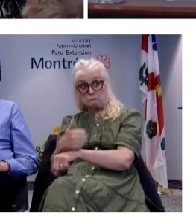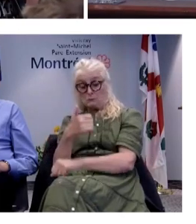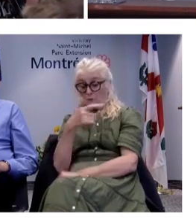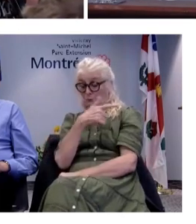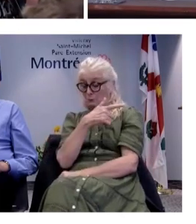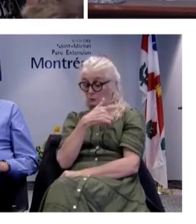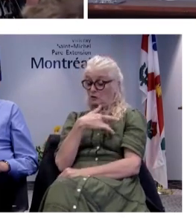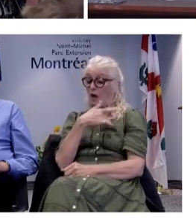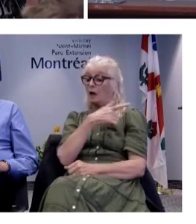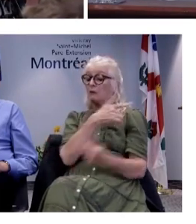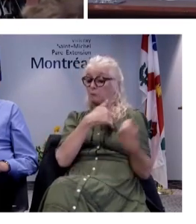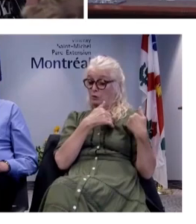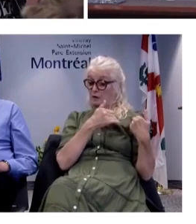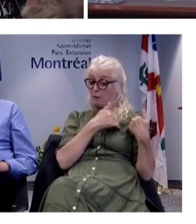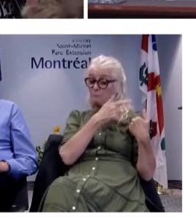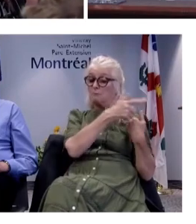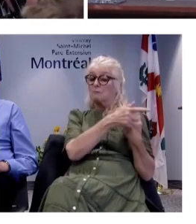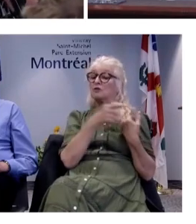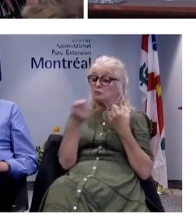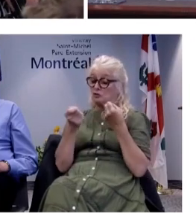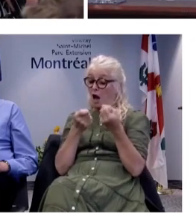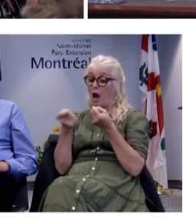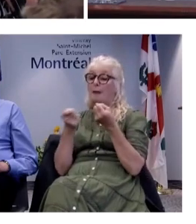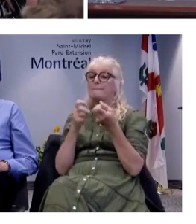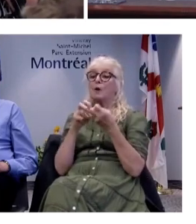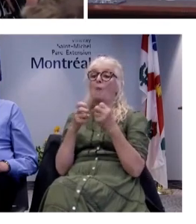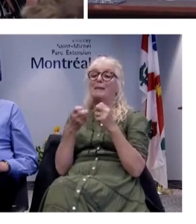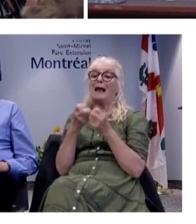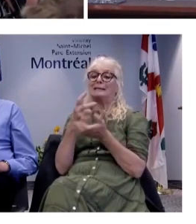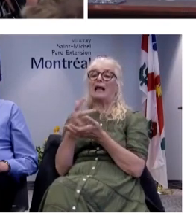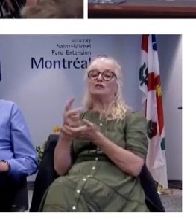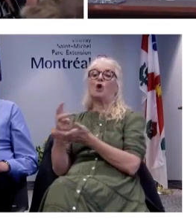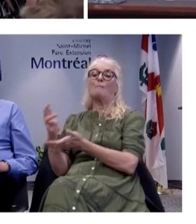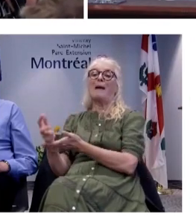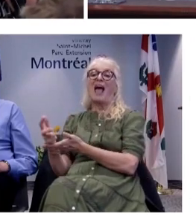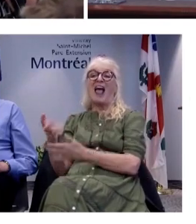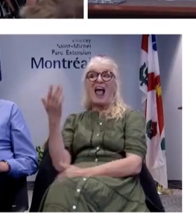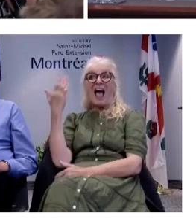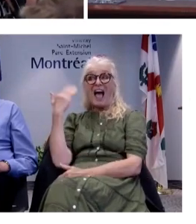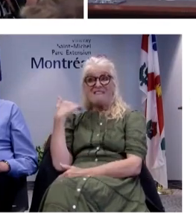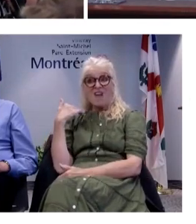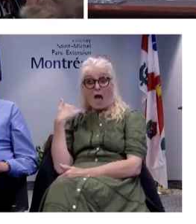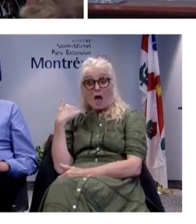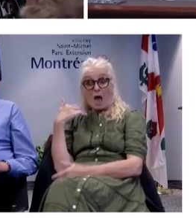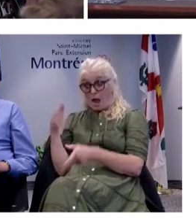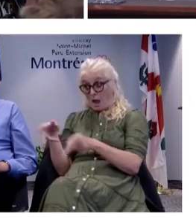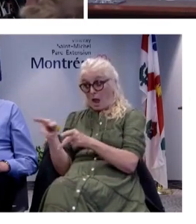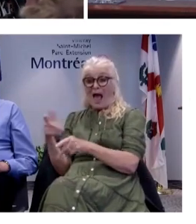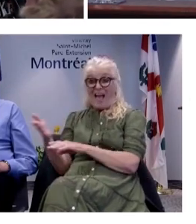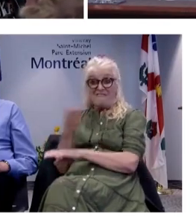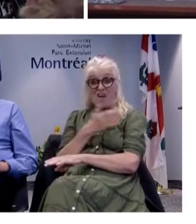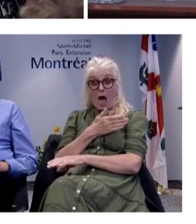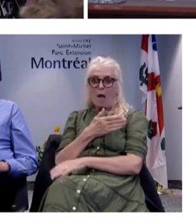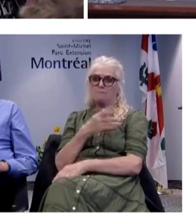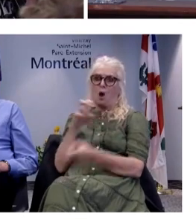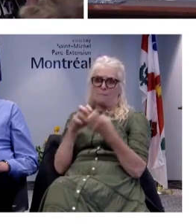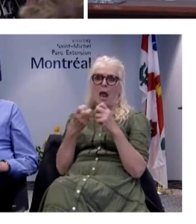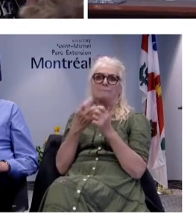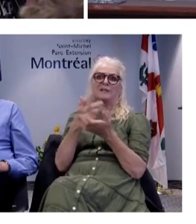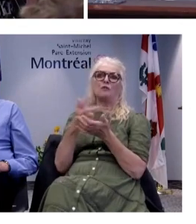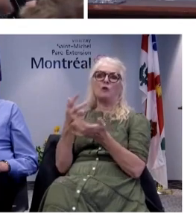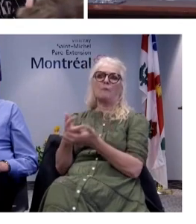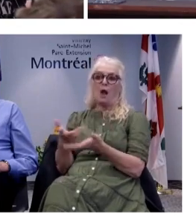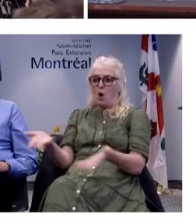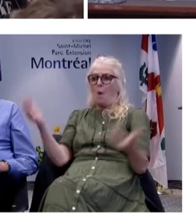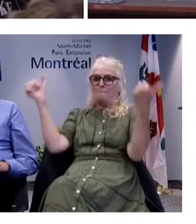responsabilité de gérer le problème de stationnement qui était déjà très très complexe avant alors je voudrais